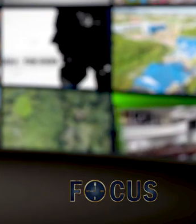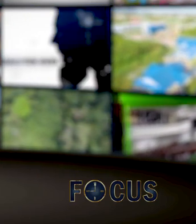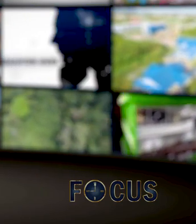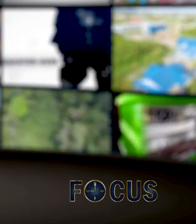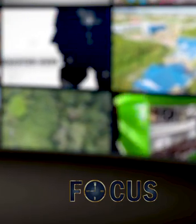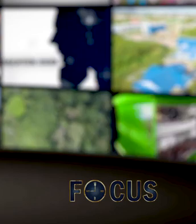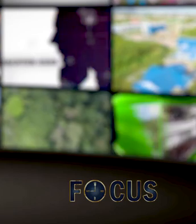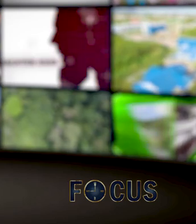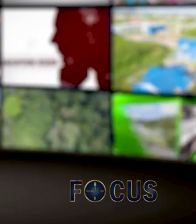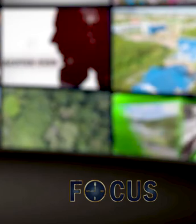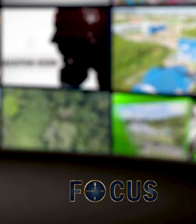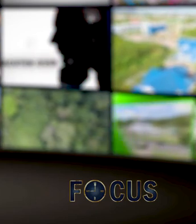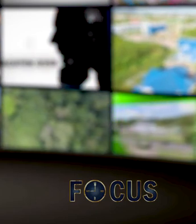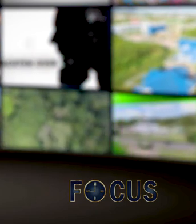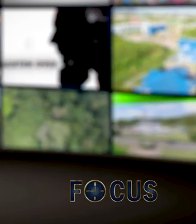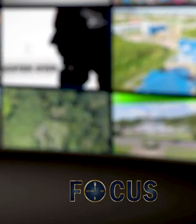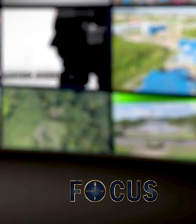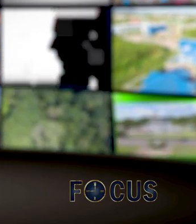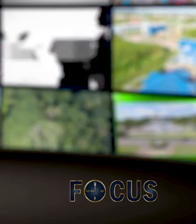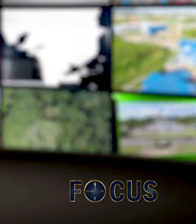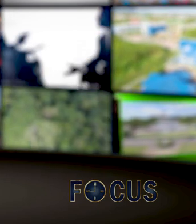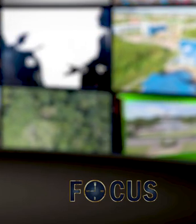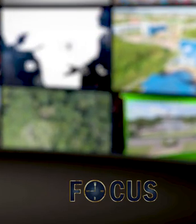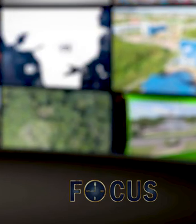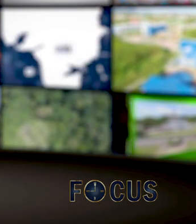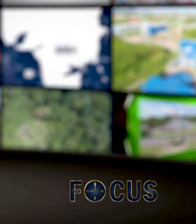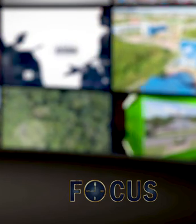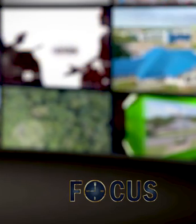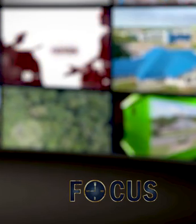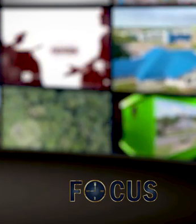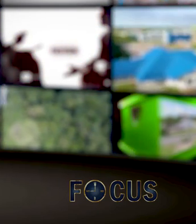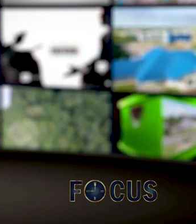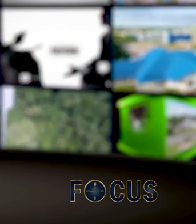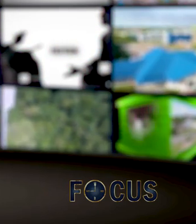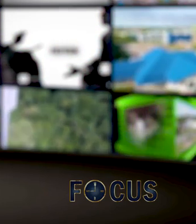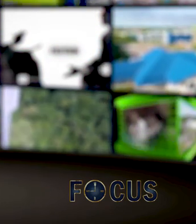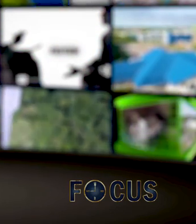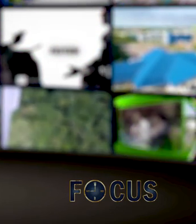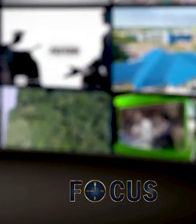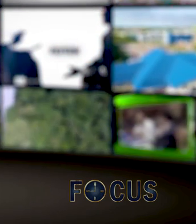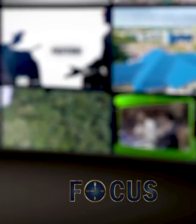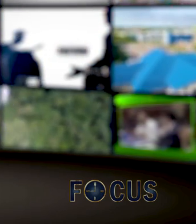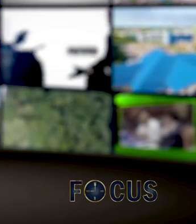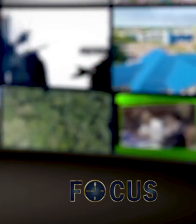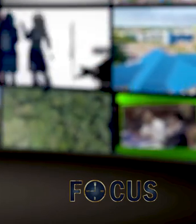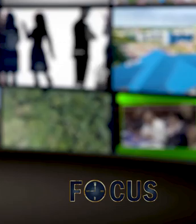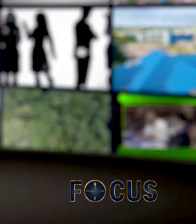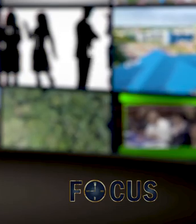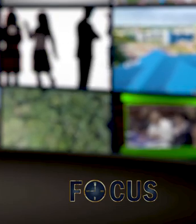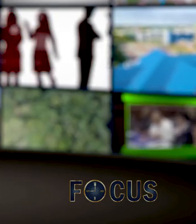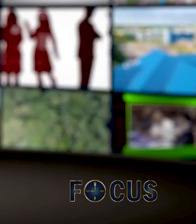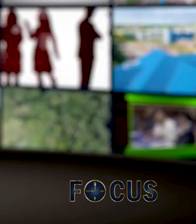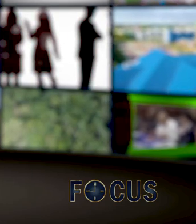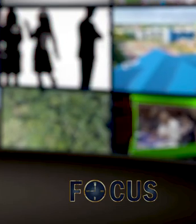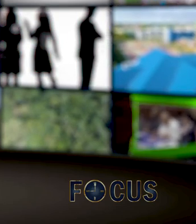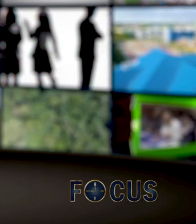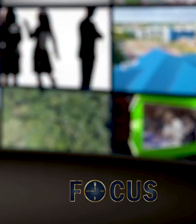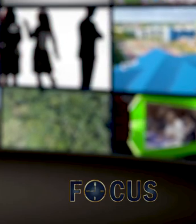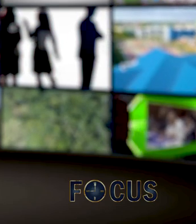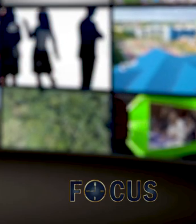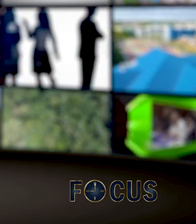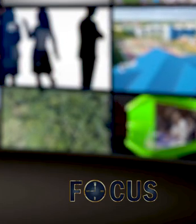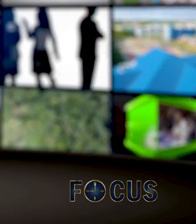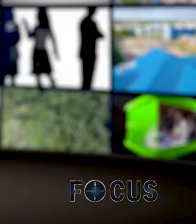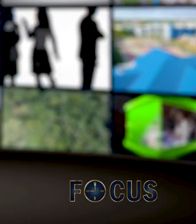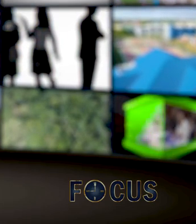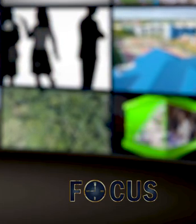ter sprake kwamen tijdens de reguliere persconferentie van het Nationaal COVID-19 Management Team. Het Management Team verschafte